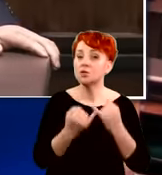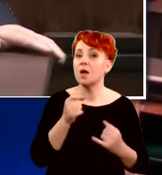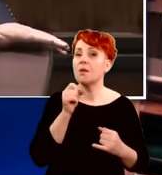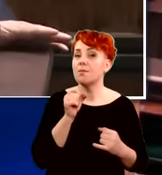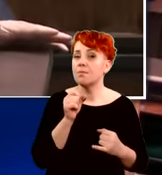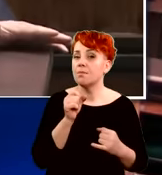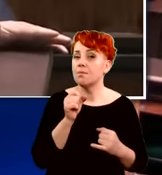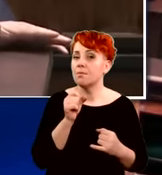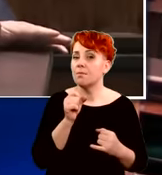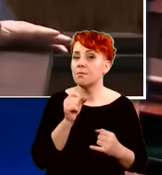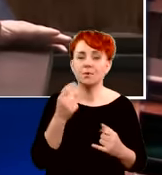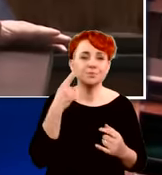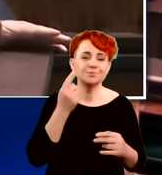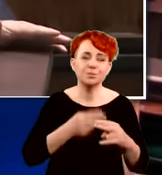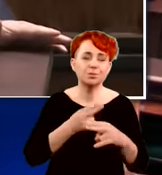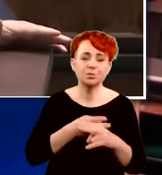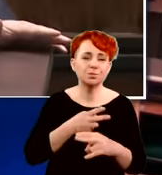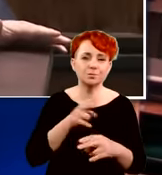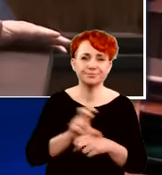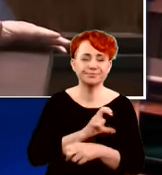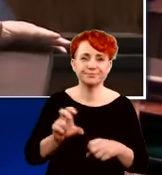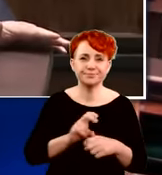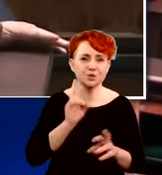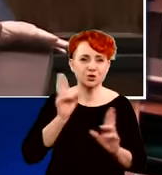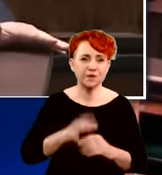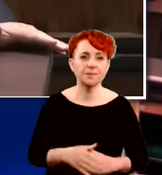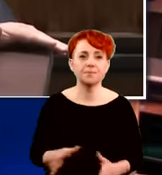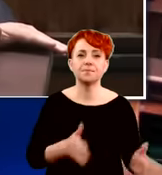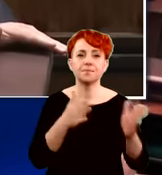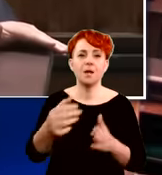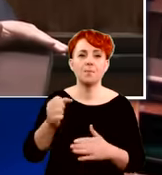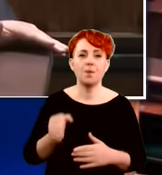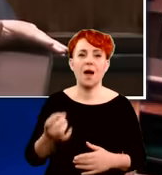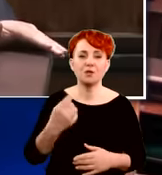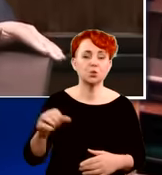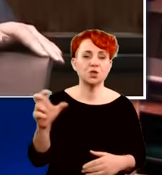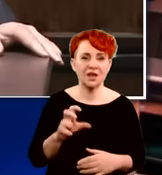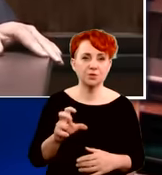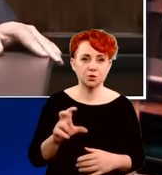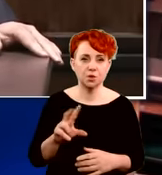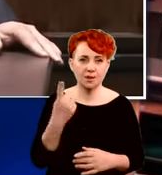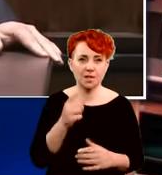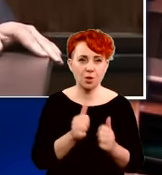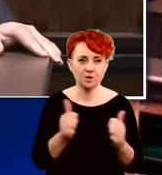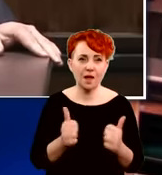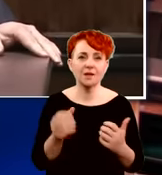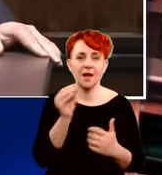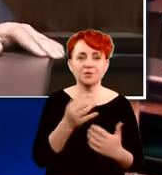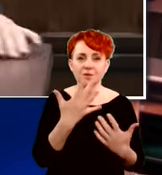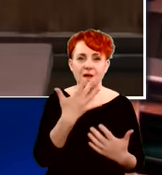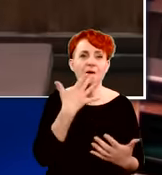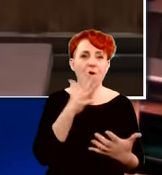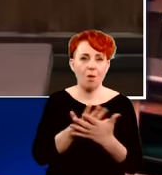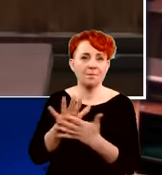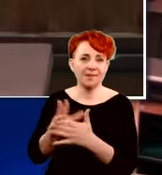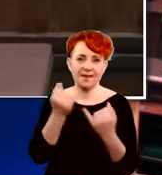ją bezpośrednio. Tutaj mamy pan poseł Adam Andruszkiewicz, rozumiem, że jedno zdanie. Chciałabym panów jeszcze poprosić o skomentowanie innego